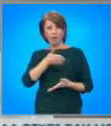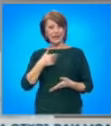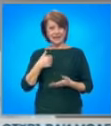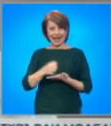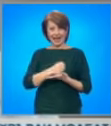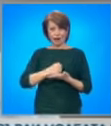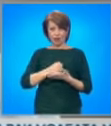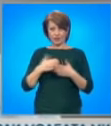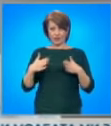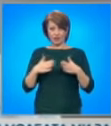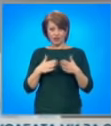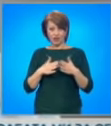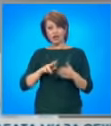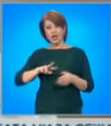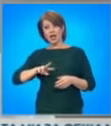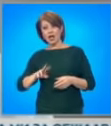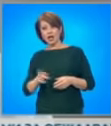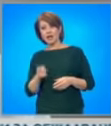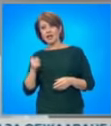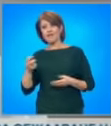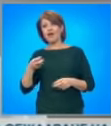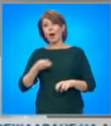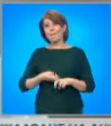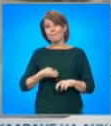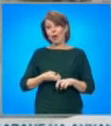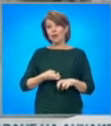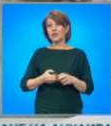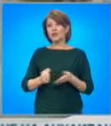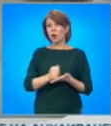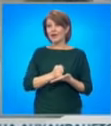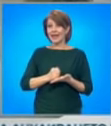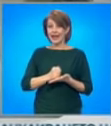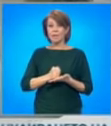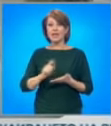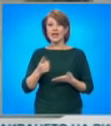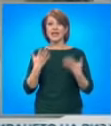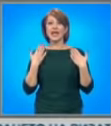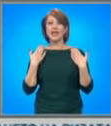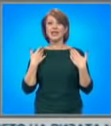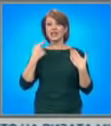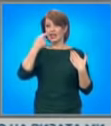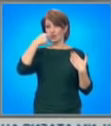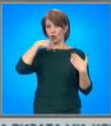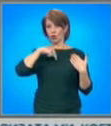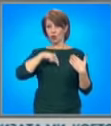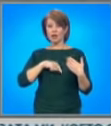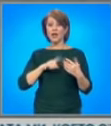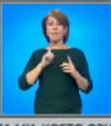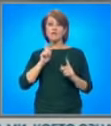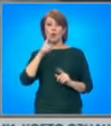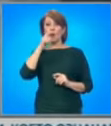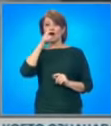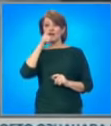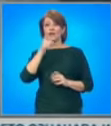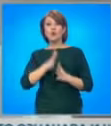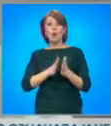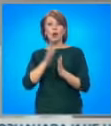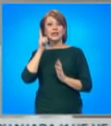или имат нужда от терапия с кислород, а те нямат. Много важно е хората да знаят кога да си направят